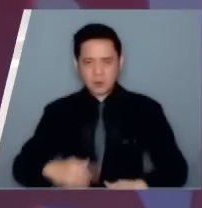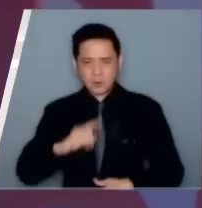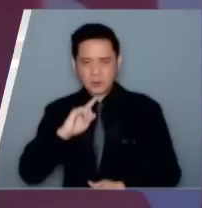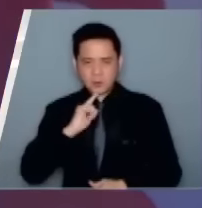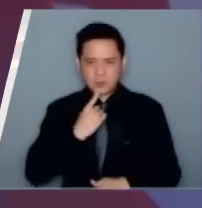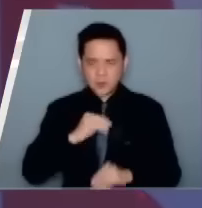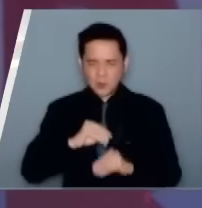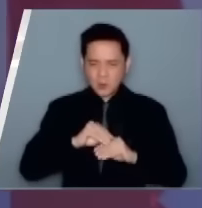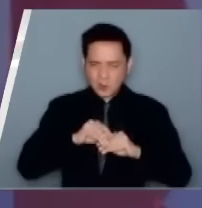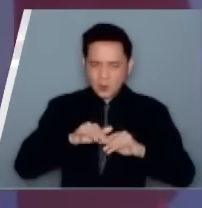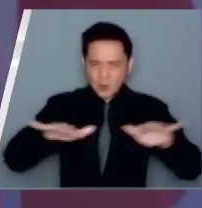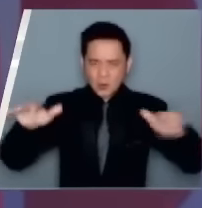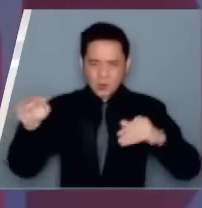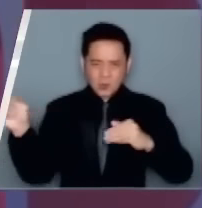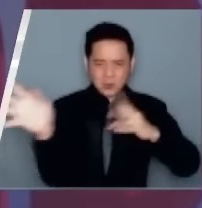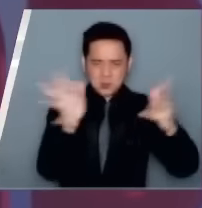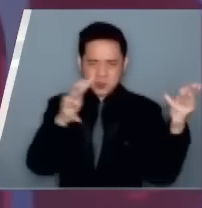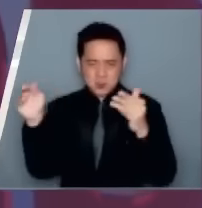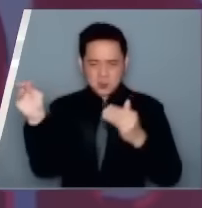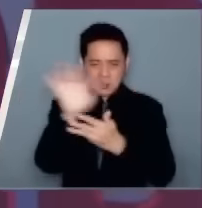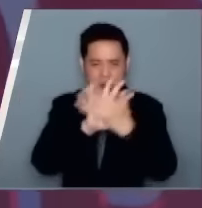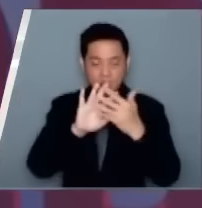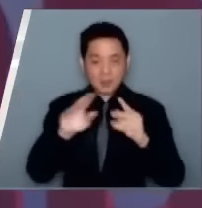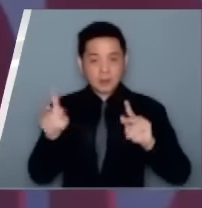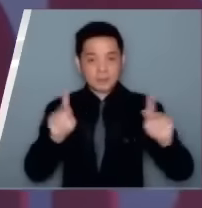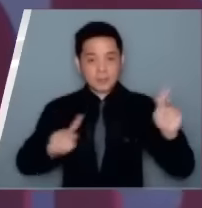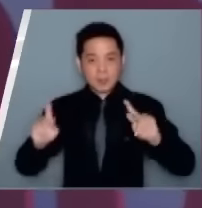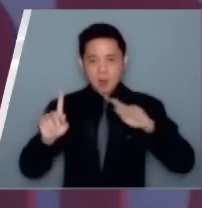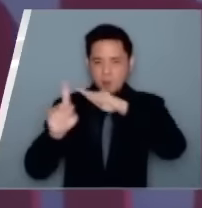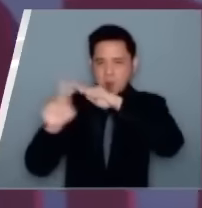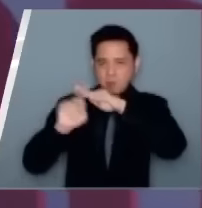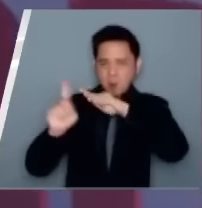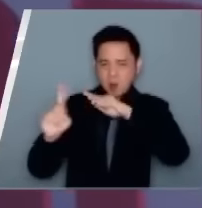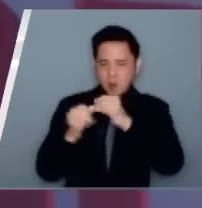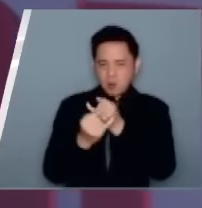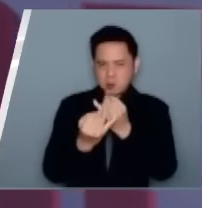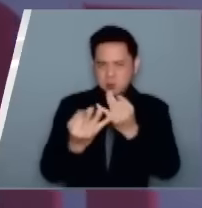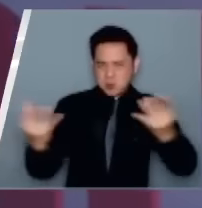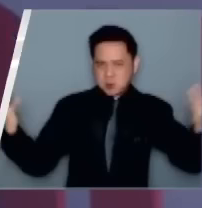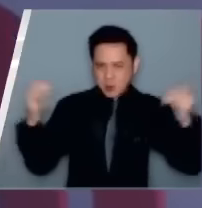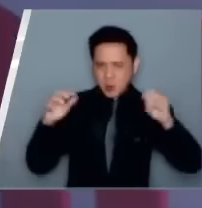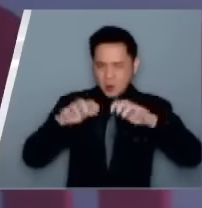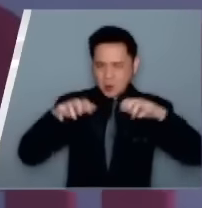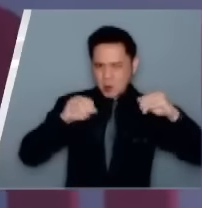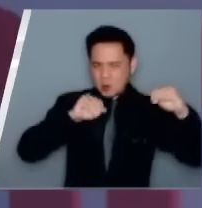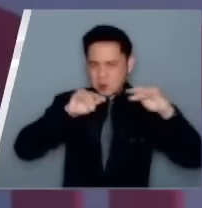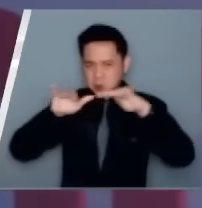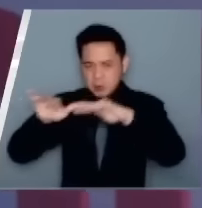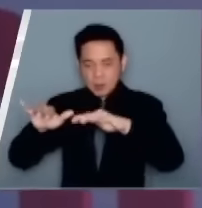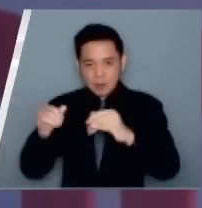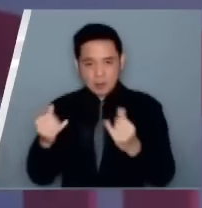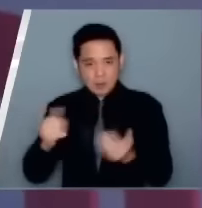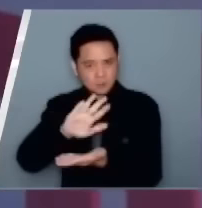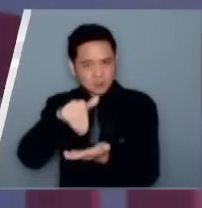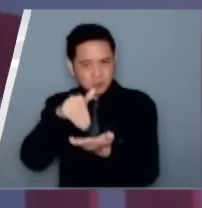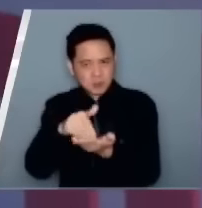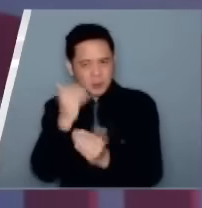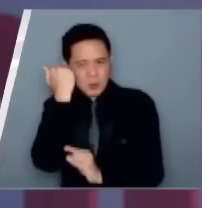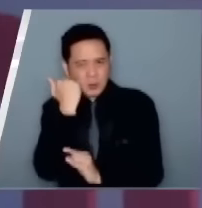libo-libong residente na naman ang inilikas ang problema kulang na ang espasyo sa evacuation site nawin mga na ng